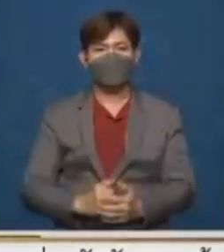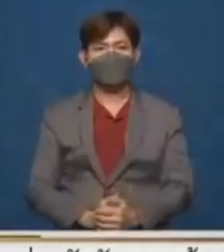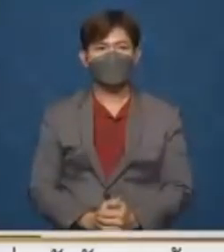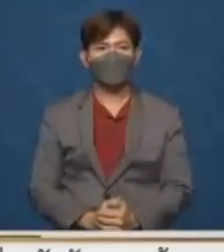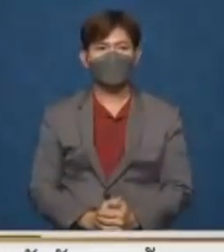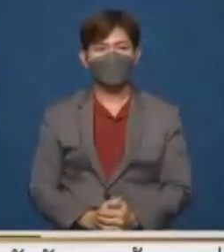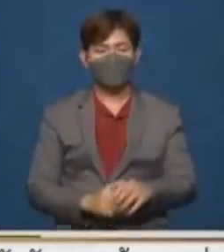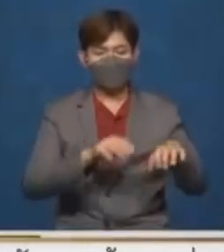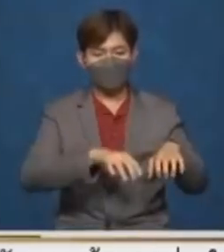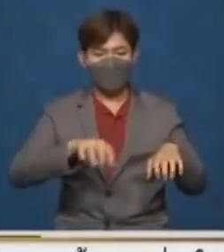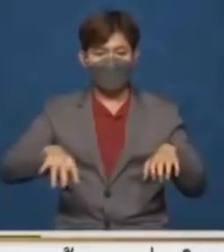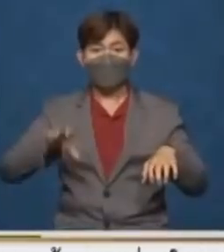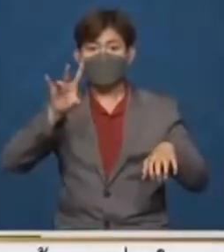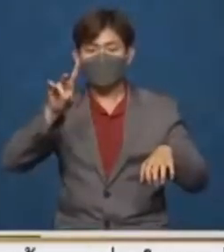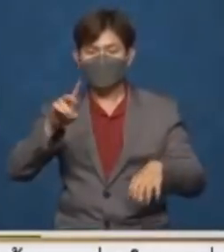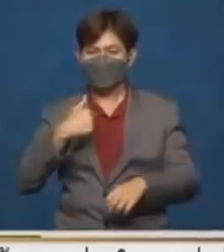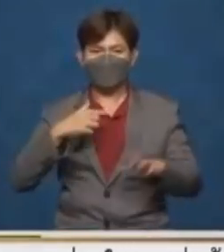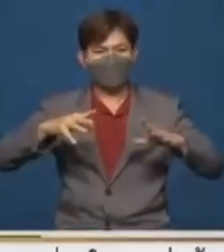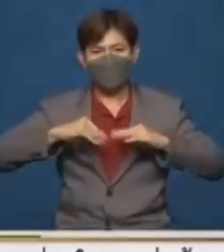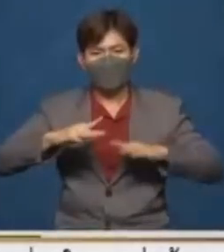เจ็หนวยงานคัดข้านท่าน ท่านไม่ฟัง